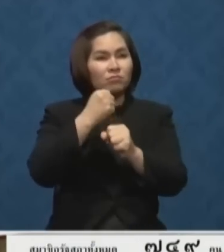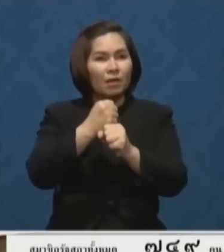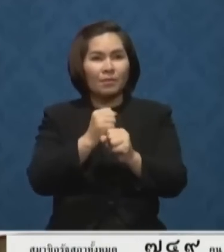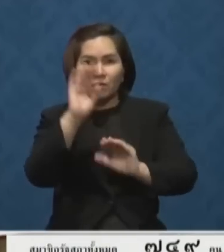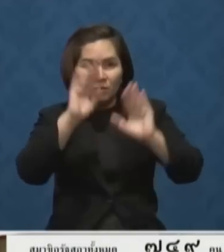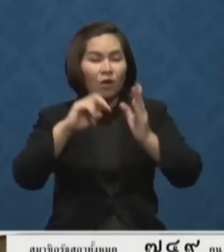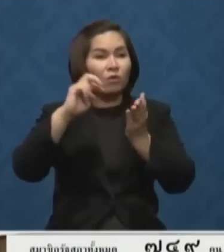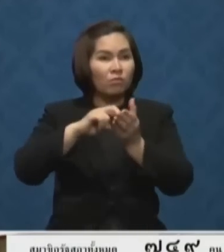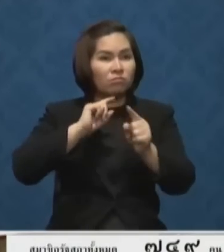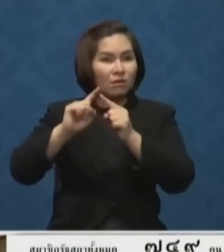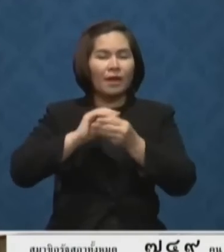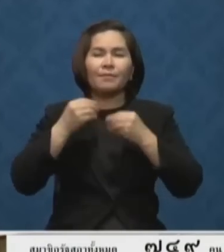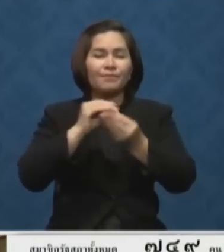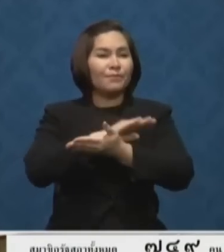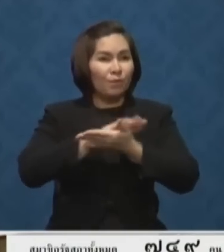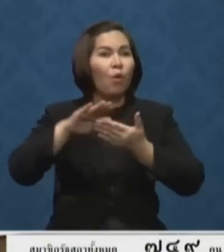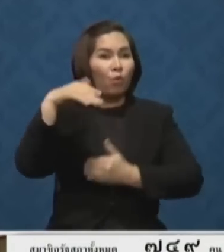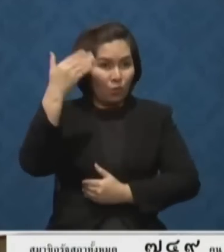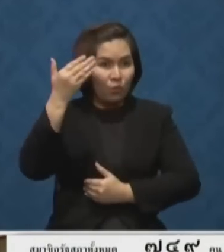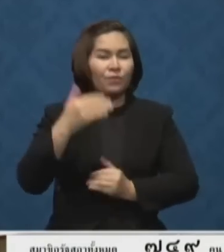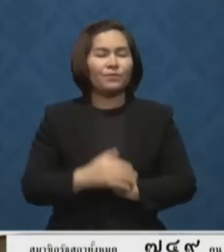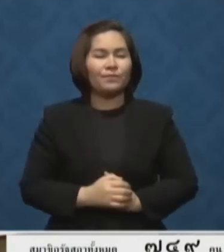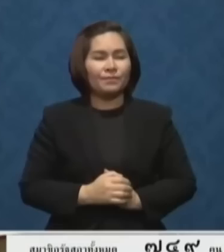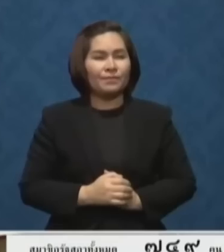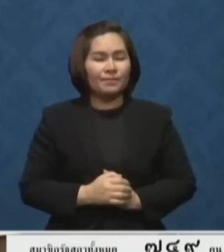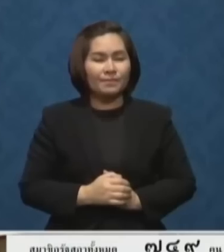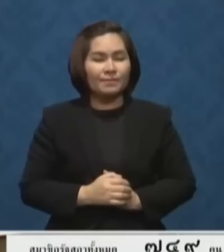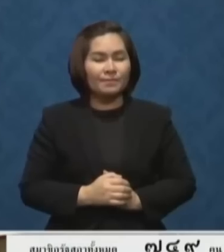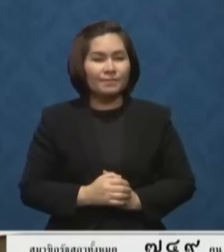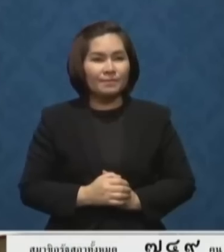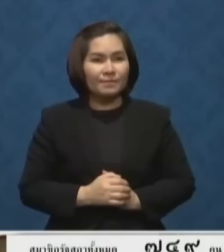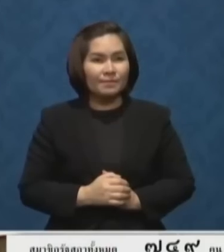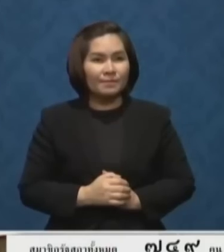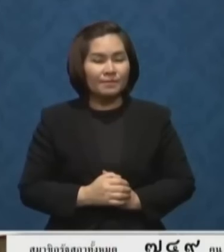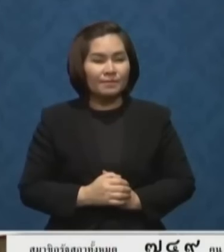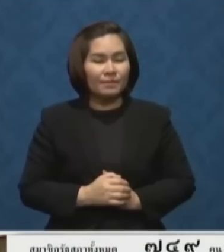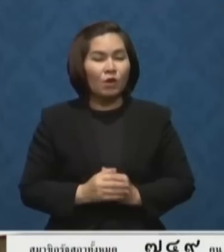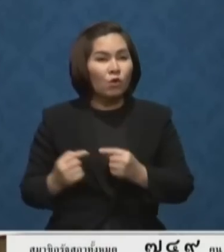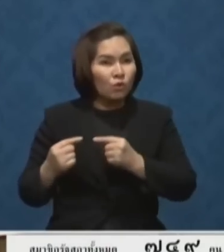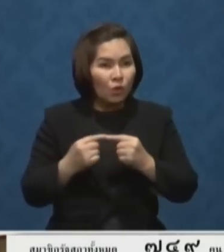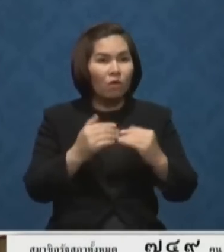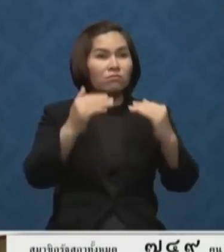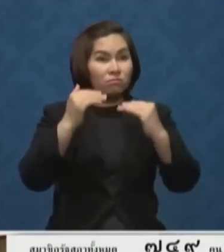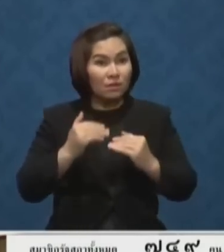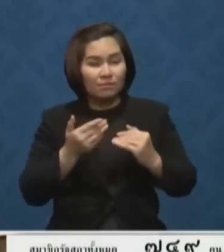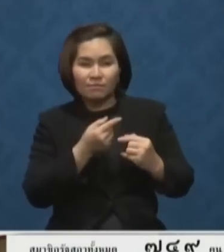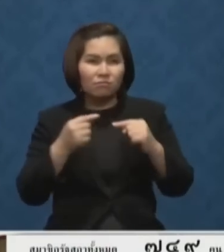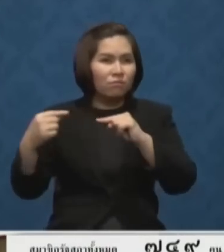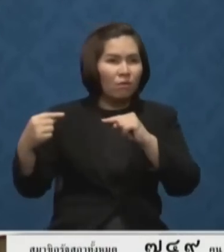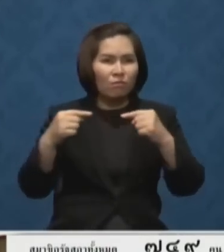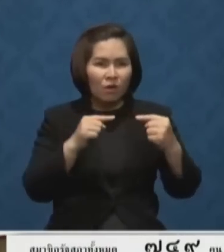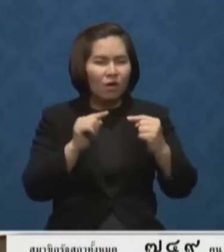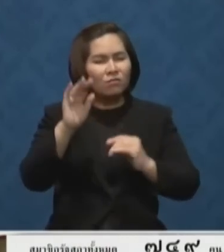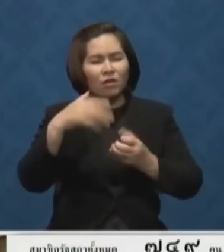ในการที่จะได้แสดงตนและรับรองยัตตินี้ให้เรีบร้อยเราจงจะเดินหน้าสู่การถกเทีงกว่า